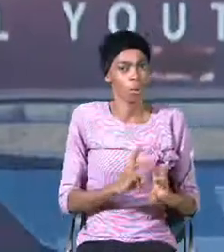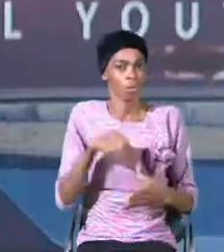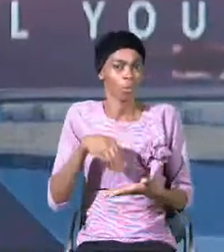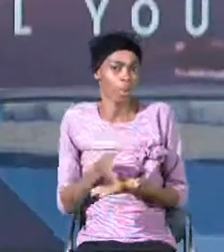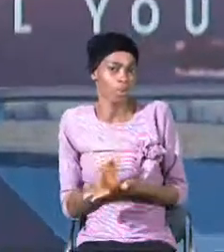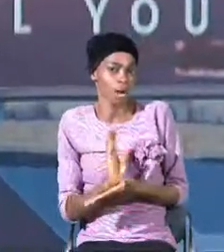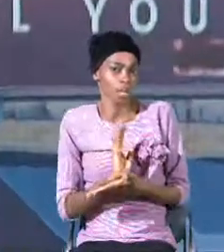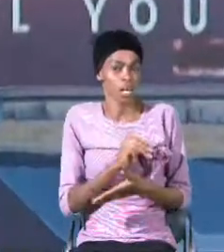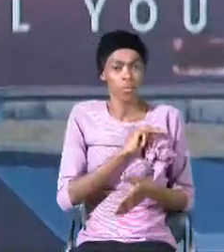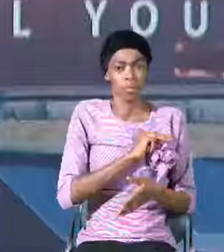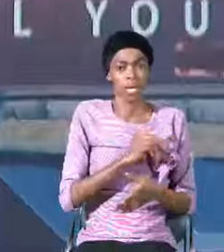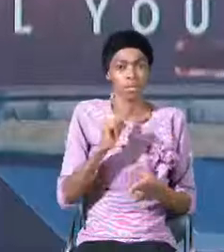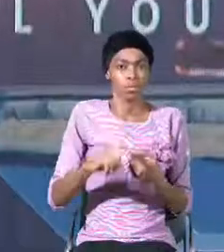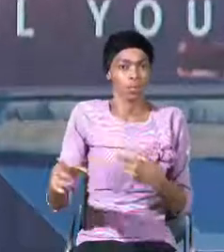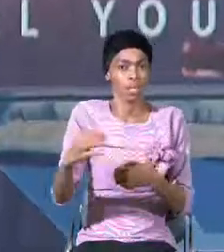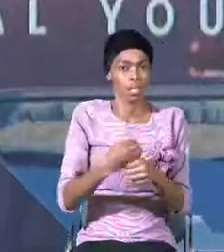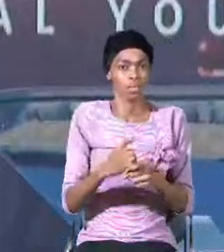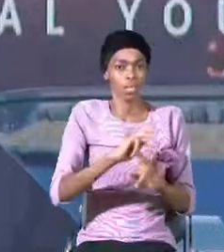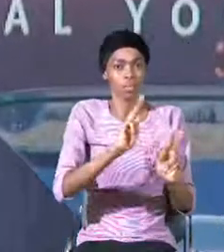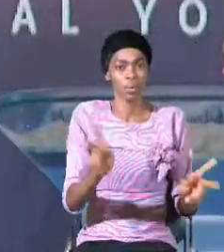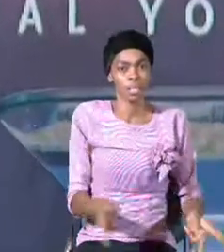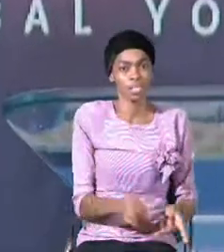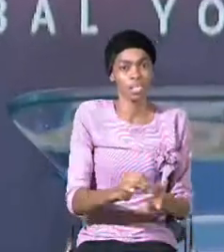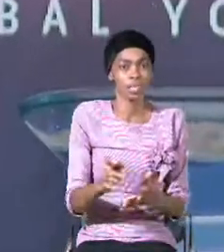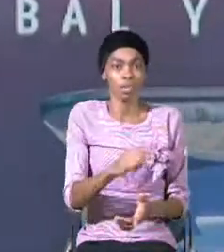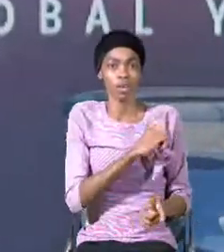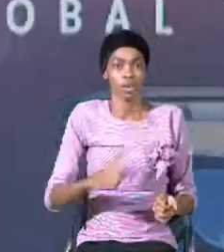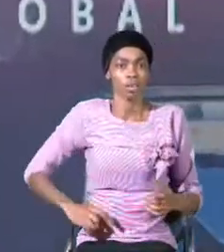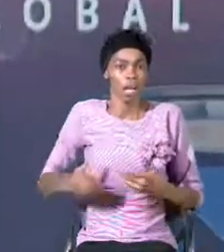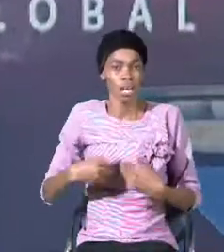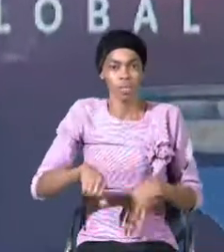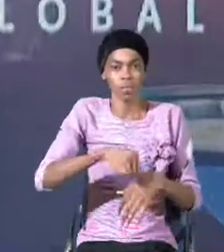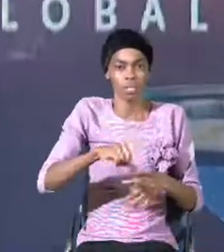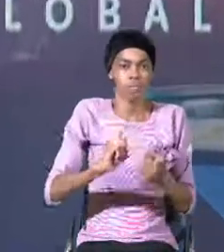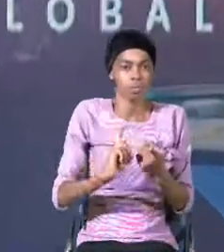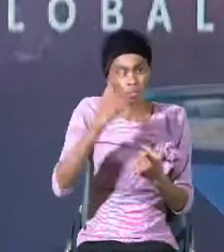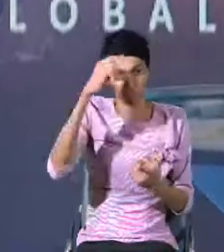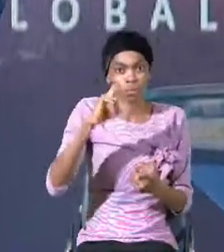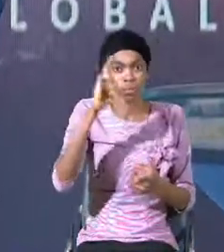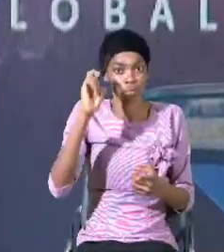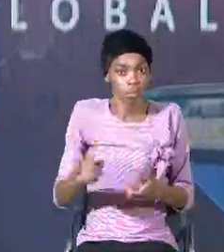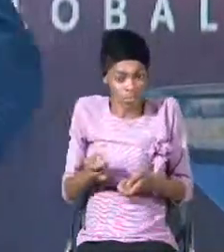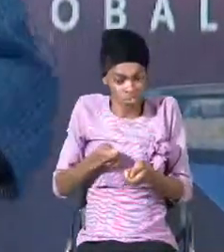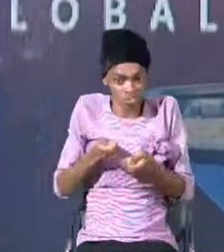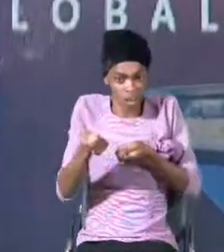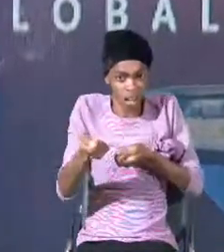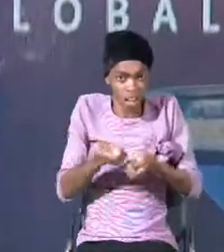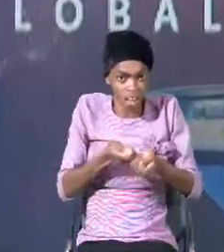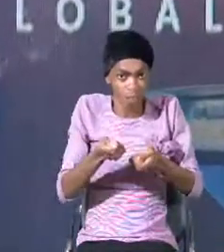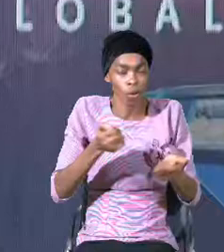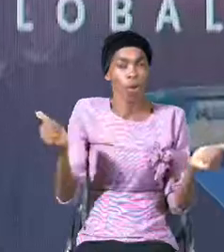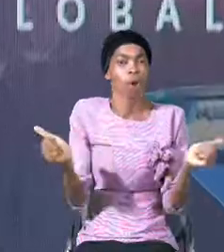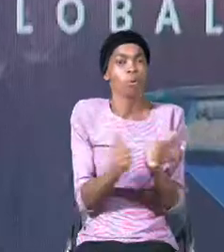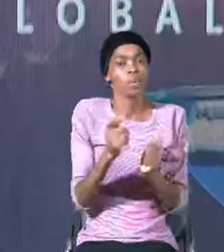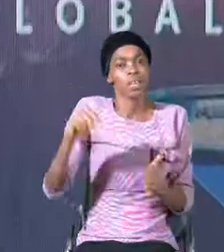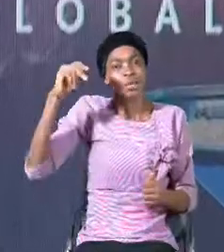la bonne direction pour atteindre là où Dieu a établi pour toi, tu dois conduire avec un objectif.